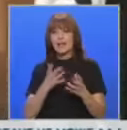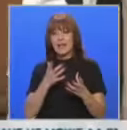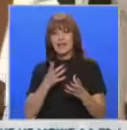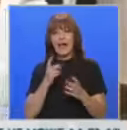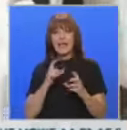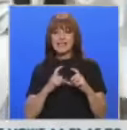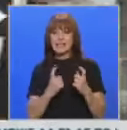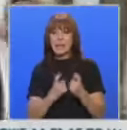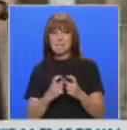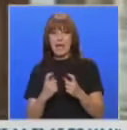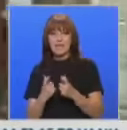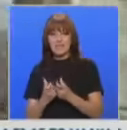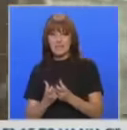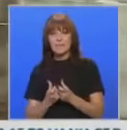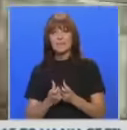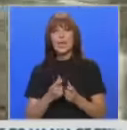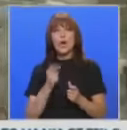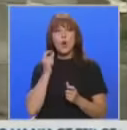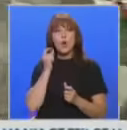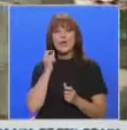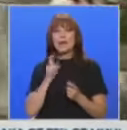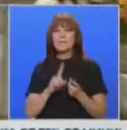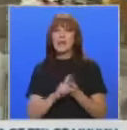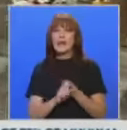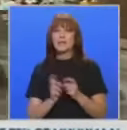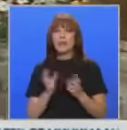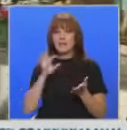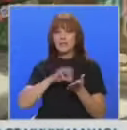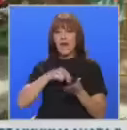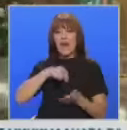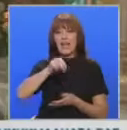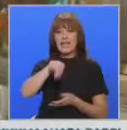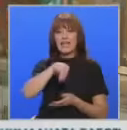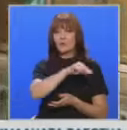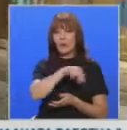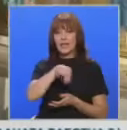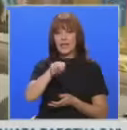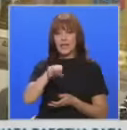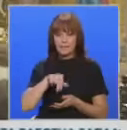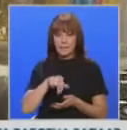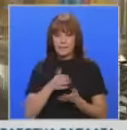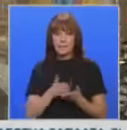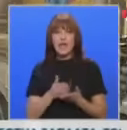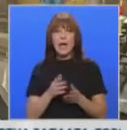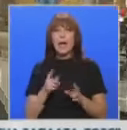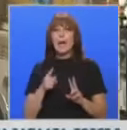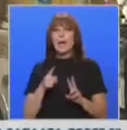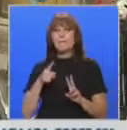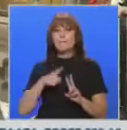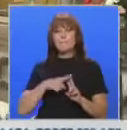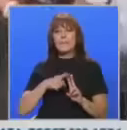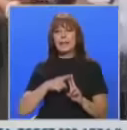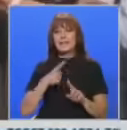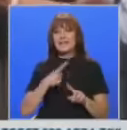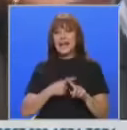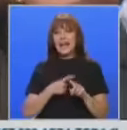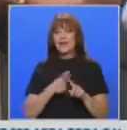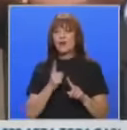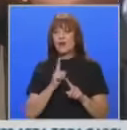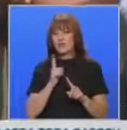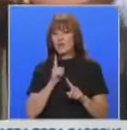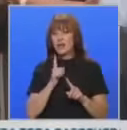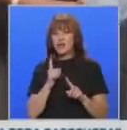Принца и принцесата на Уелс, Уилям и Катрин, присъстваха на литургия в Уелската катедрала Сейнт Дейвис. Принц Хари, който е в обтегнати отношения с баща